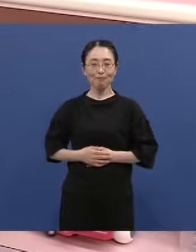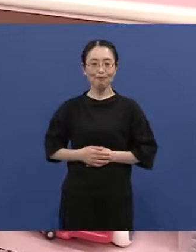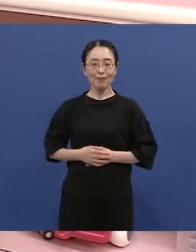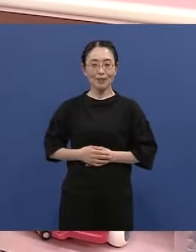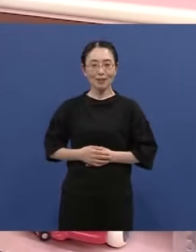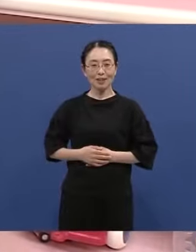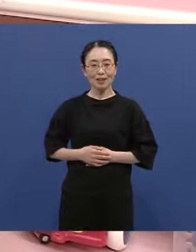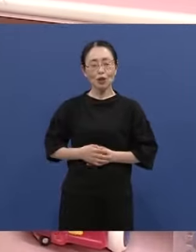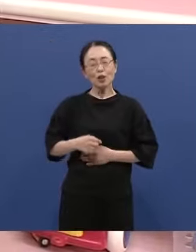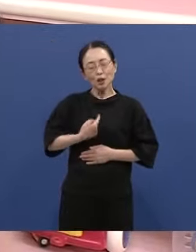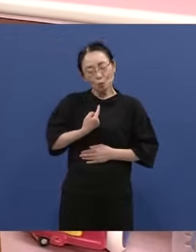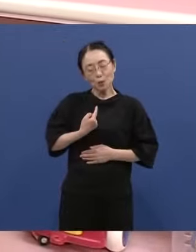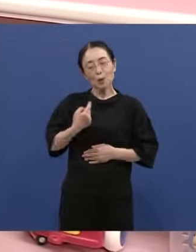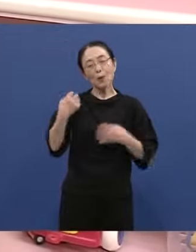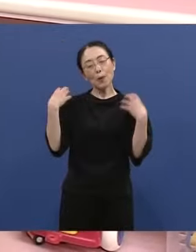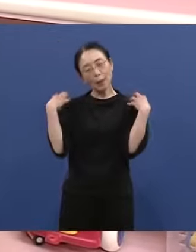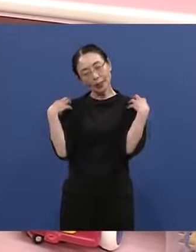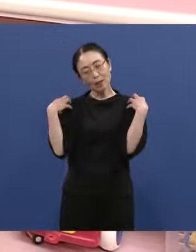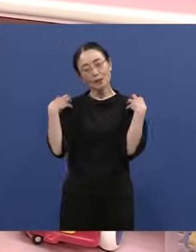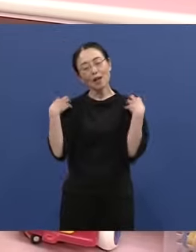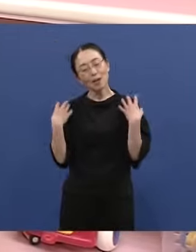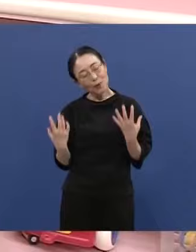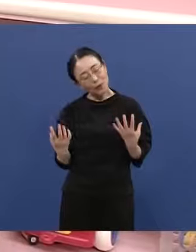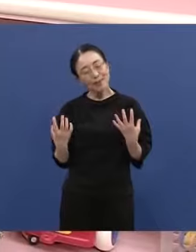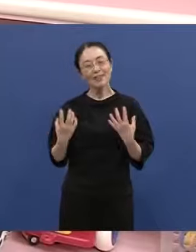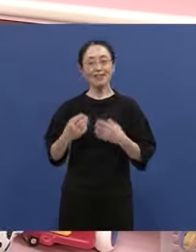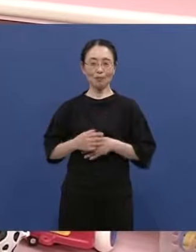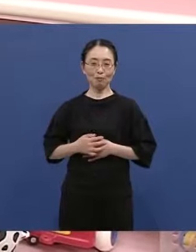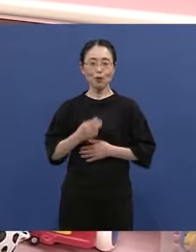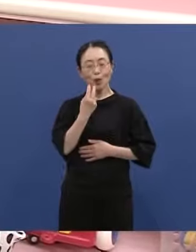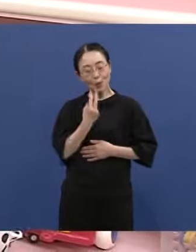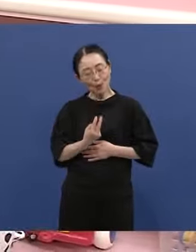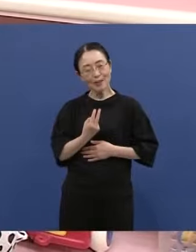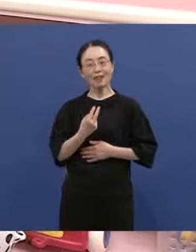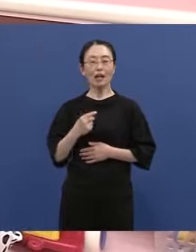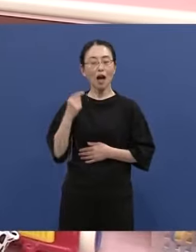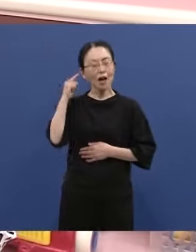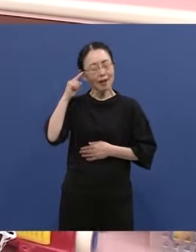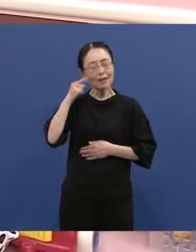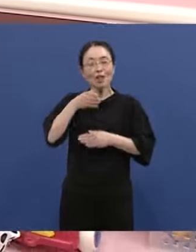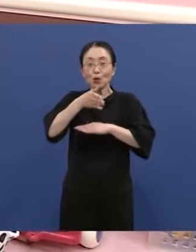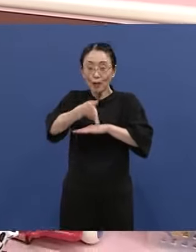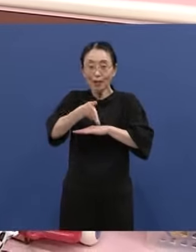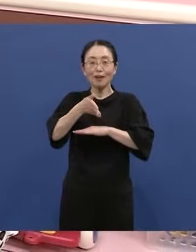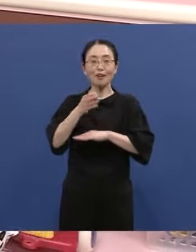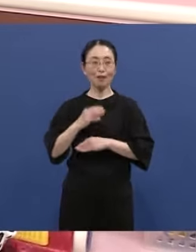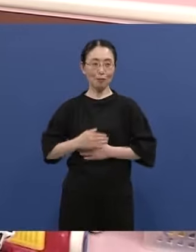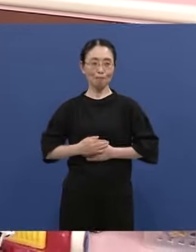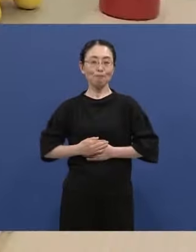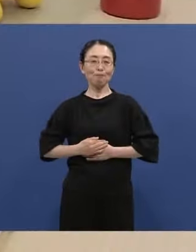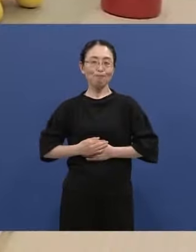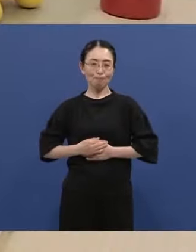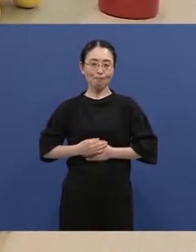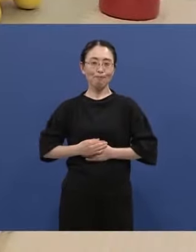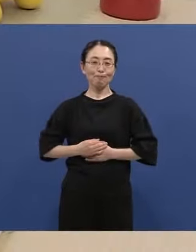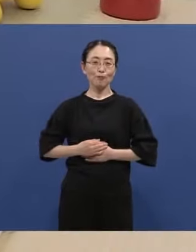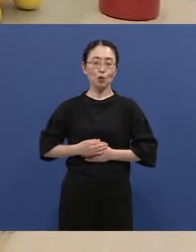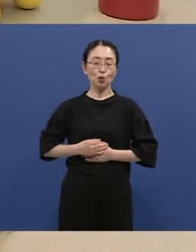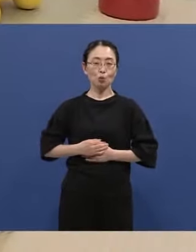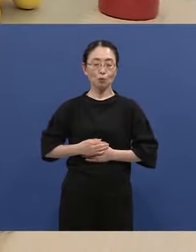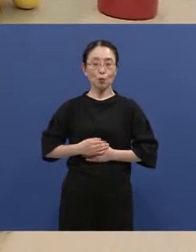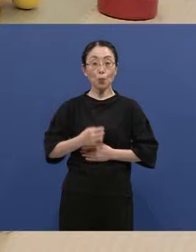相談したら自分の肩の荷が下りたり、ちょっと考えすぎやったんかなとか。 でここ